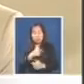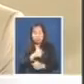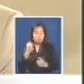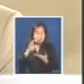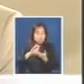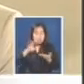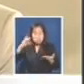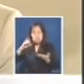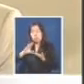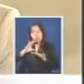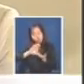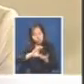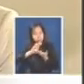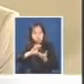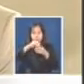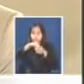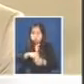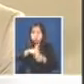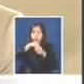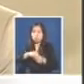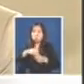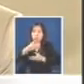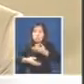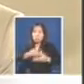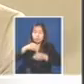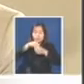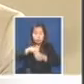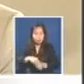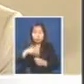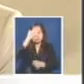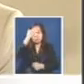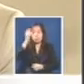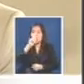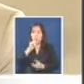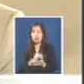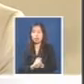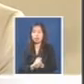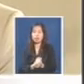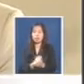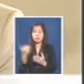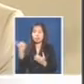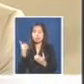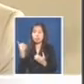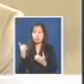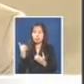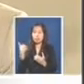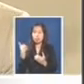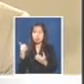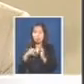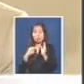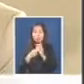นจากประเทศไทยแล้วก็เขาเองก็ยังยืนยันที่จะอยู่ในประเทศไทยเพราะว่าเนื่องจากก็คือก็ประทับใ